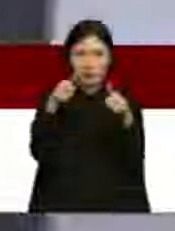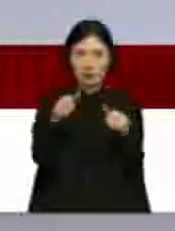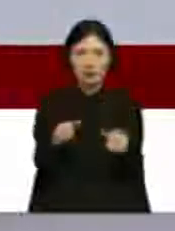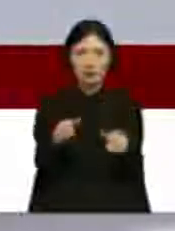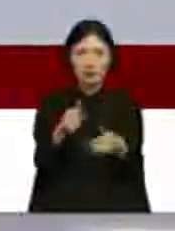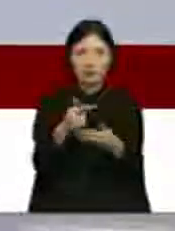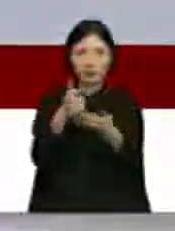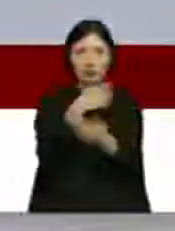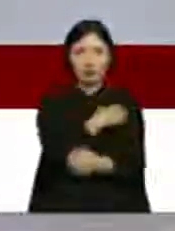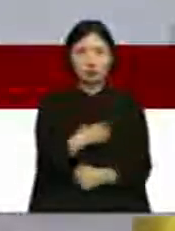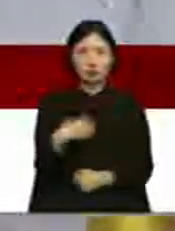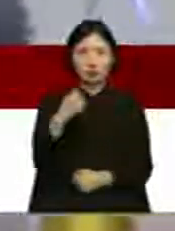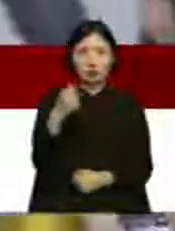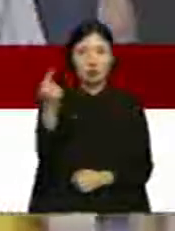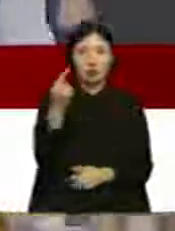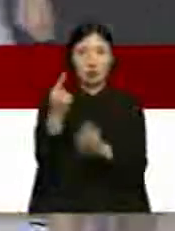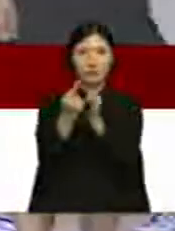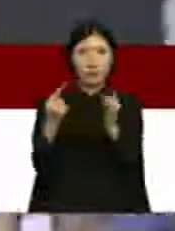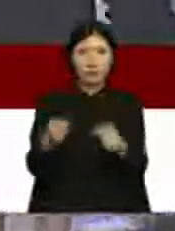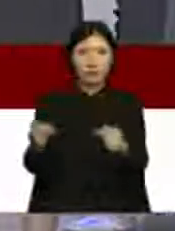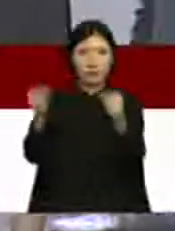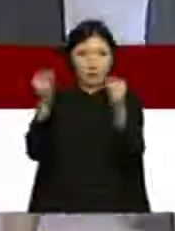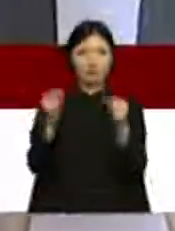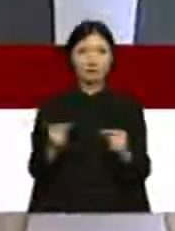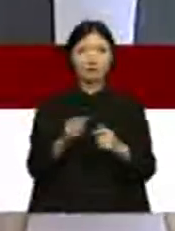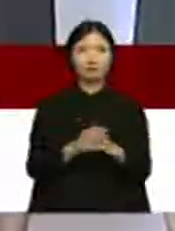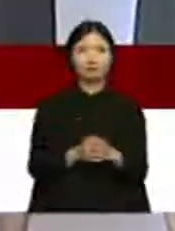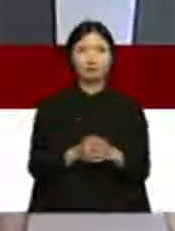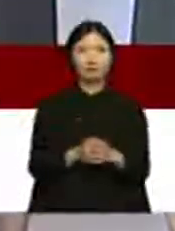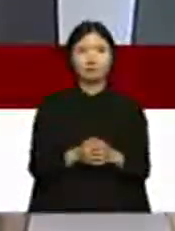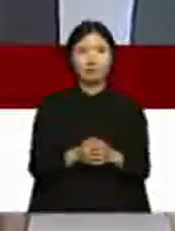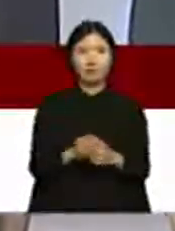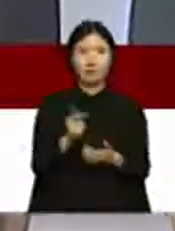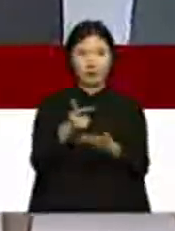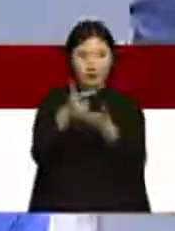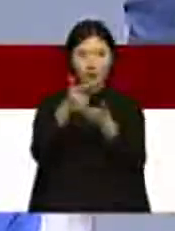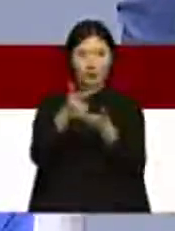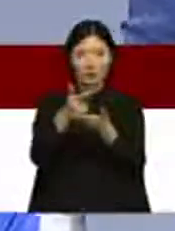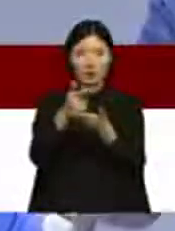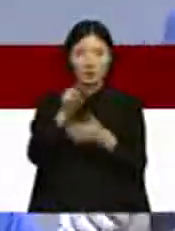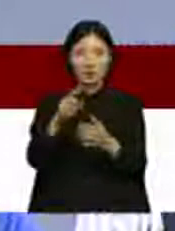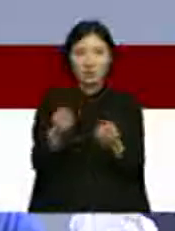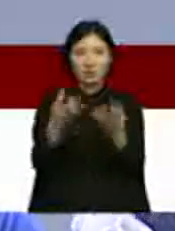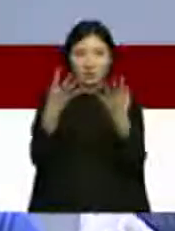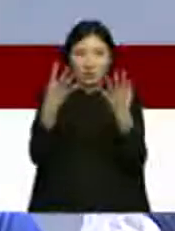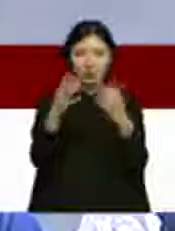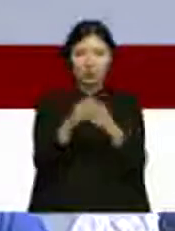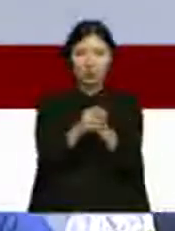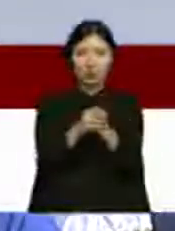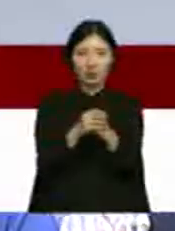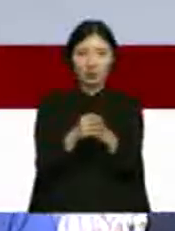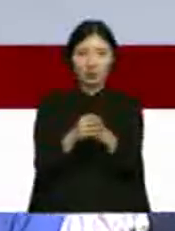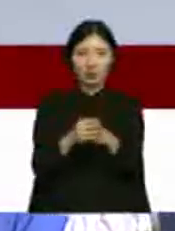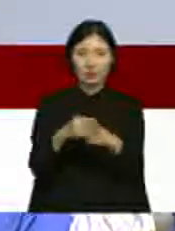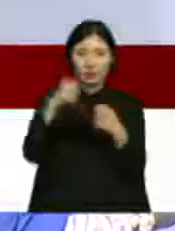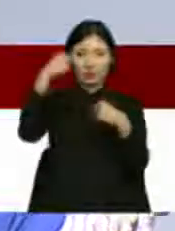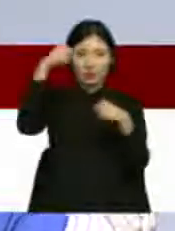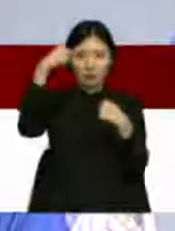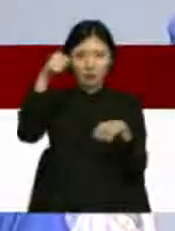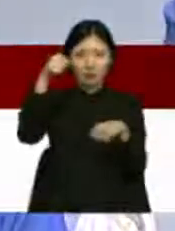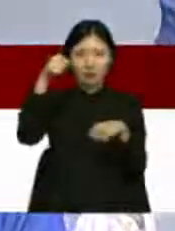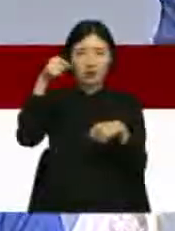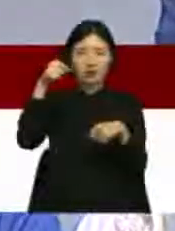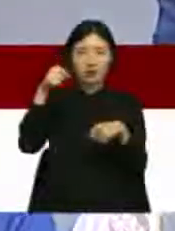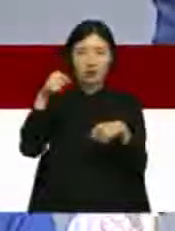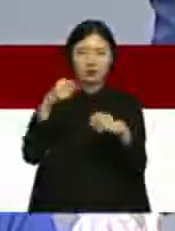오승록 노원구청장 등 천여 명이 참석할 예정입니다. 노원구는 본 행사로 대북치기 공연과 탈댄스,